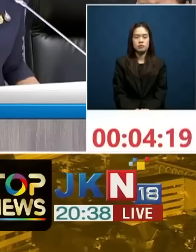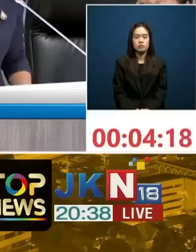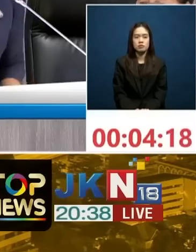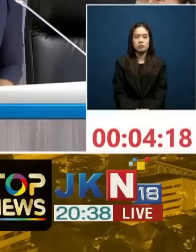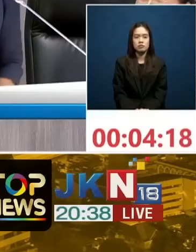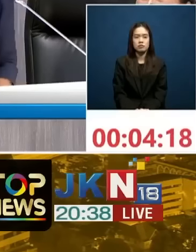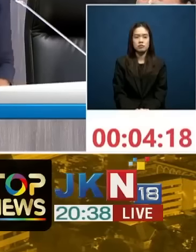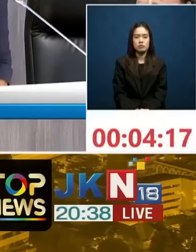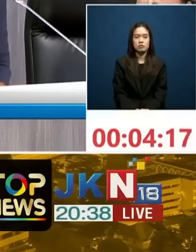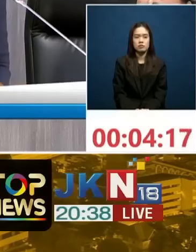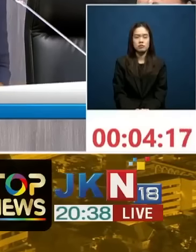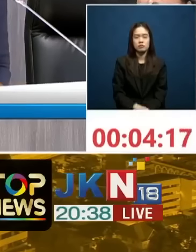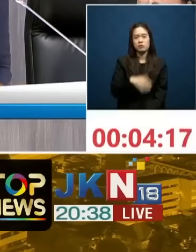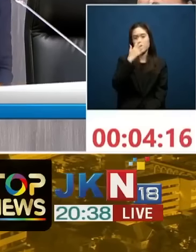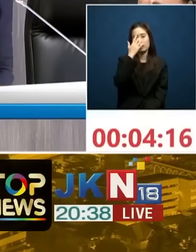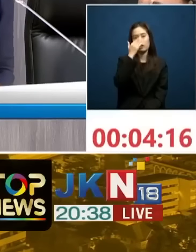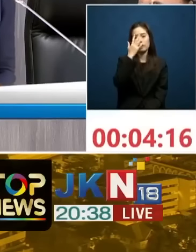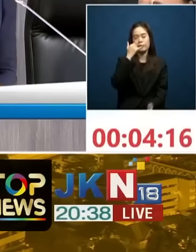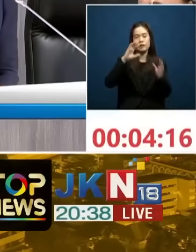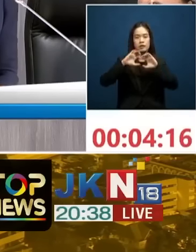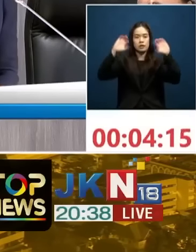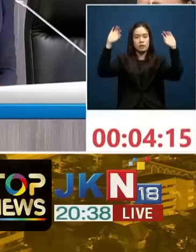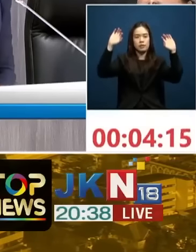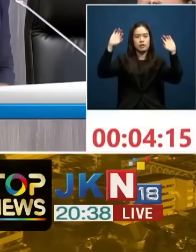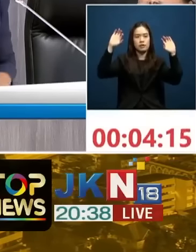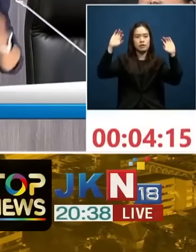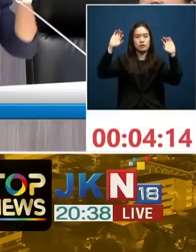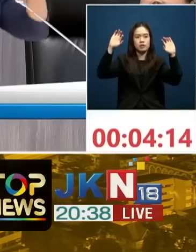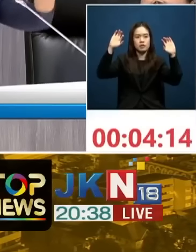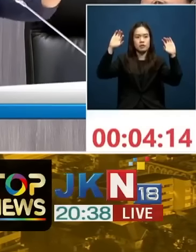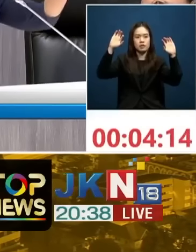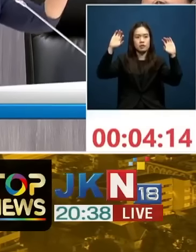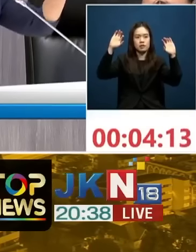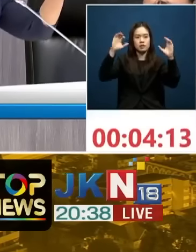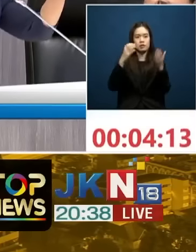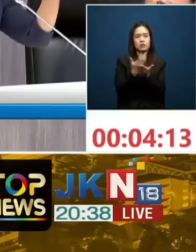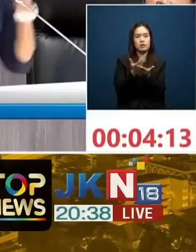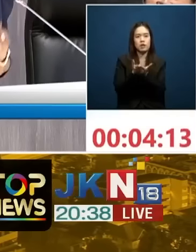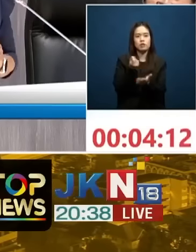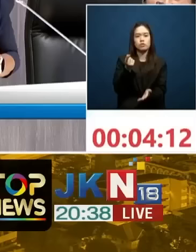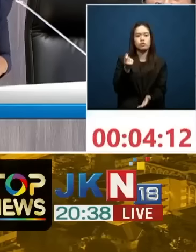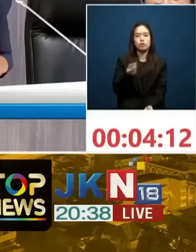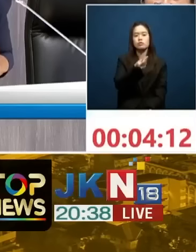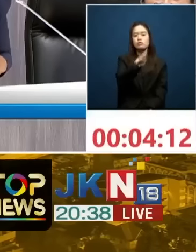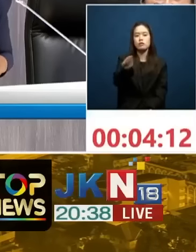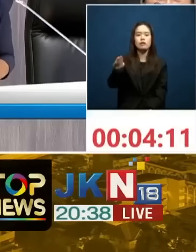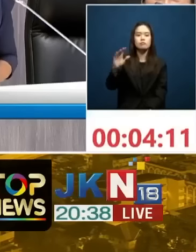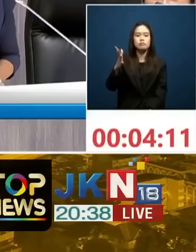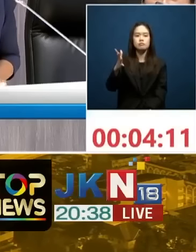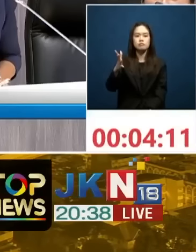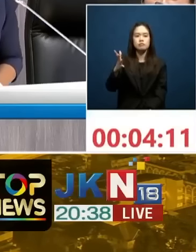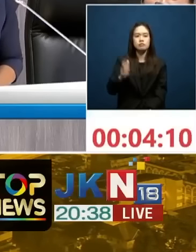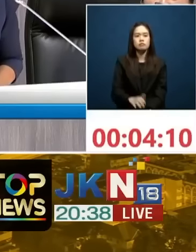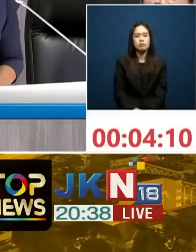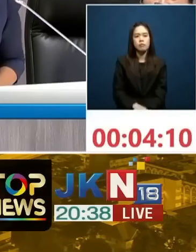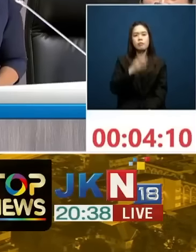สียสีใช่ไหมฮะ ถูกต้องถูกต้อง แล้วก็เนื้อหาสาระแบบฟังง่ายอ่ะ นี้ ไปเลยค่ะ นะ แ